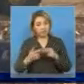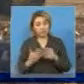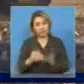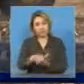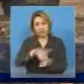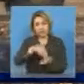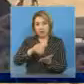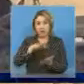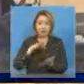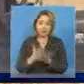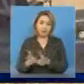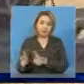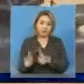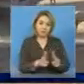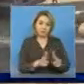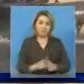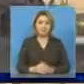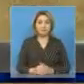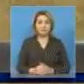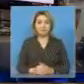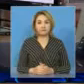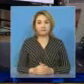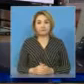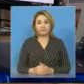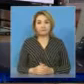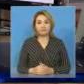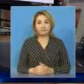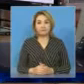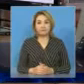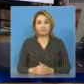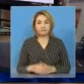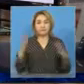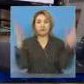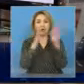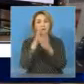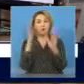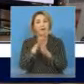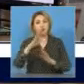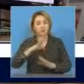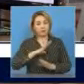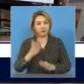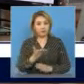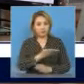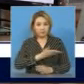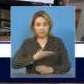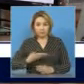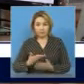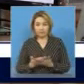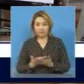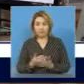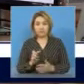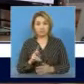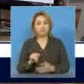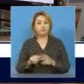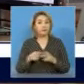майлап, науқанға әзірлеп жатыр. Енді ауа райына келетін болсақ, біз жаңа сараптамасы